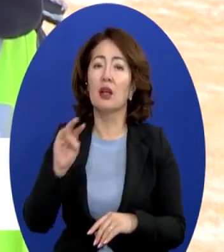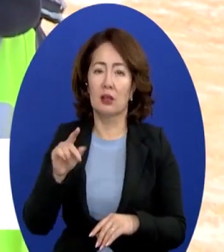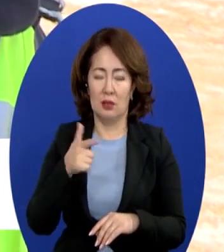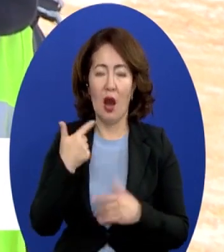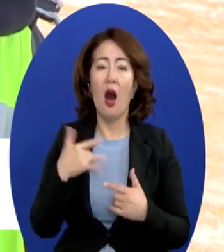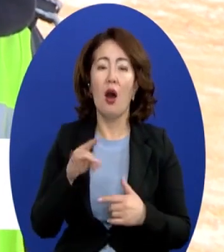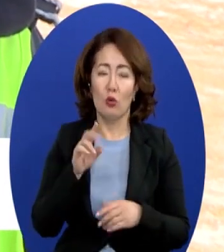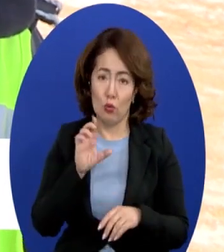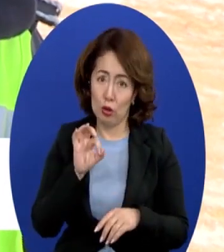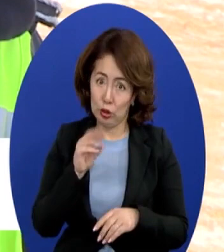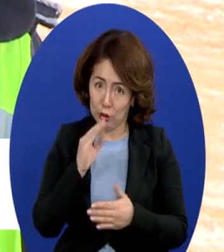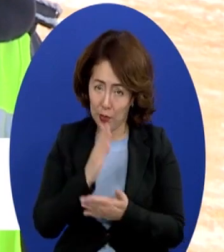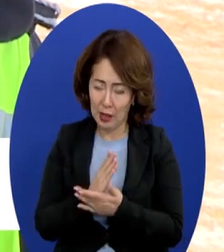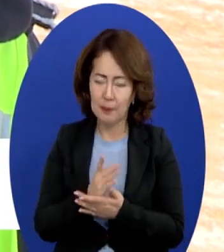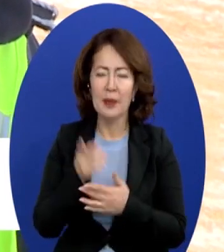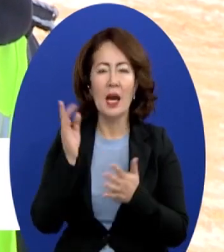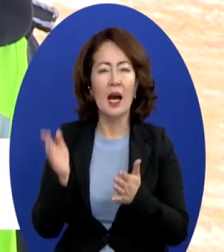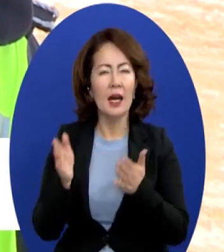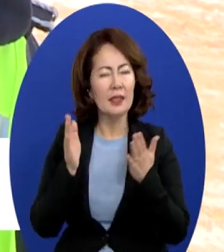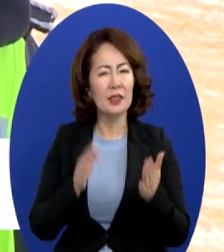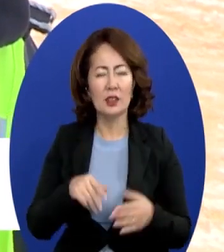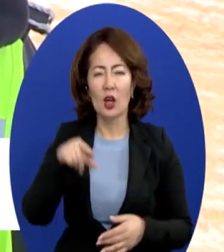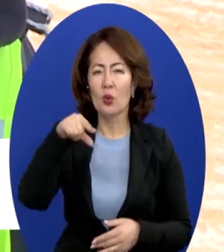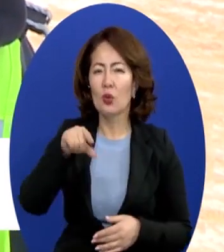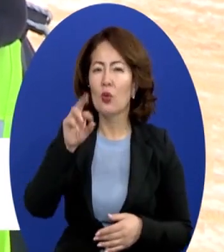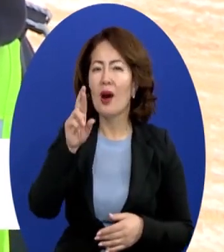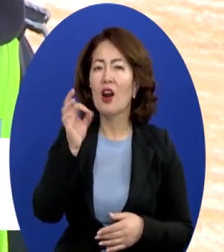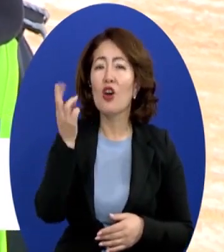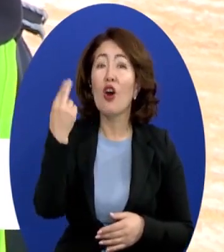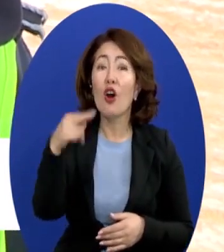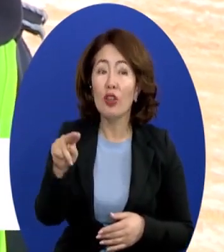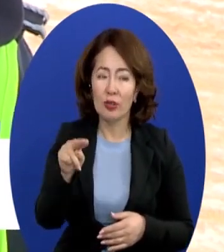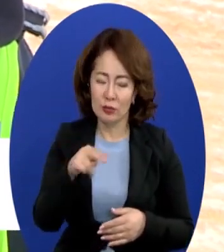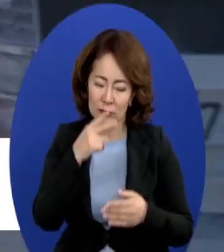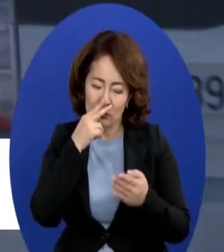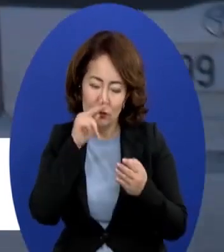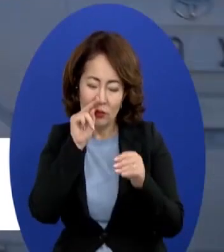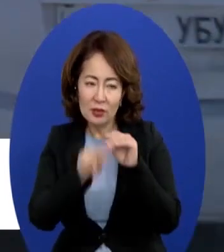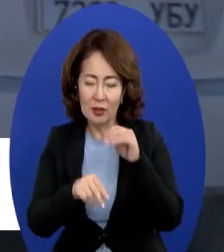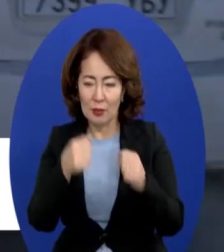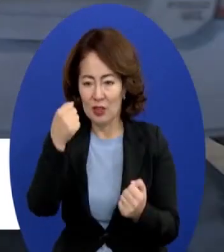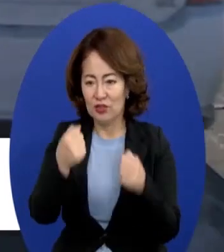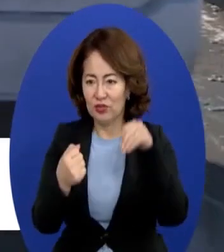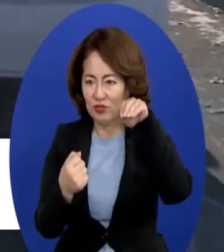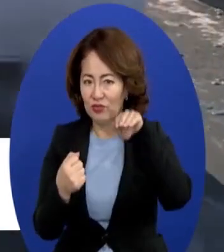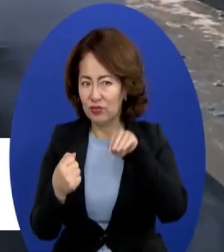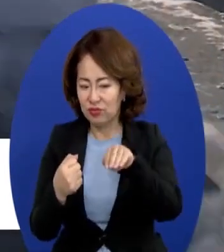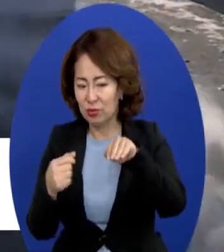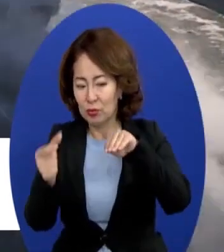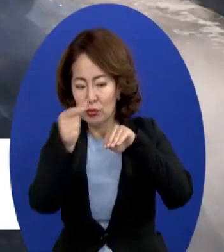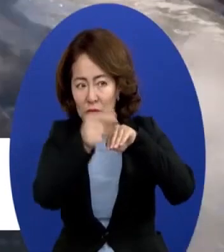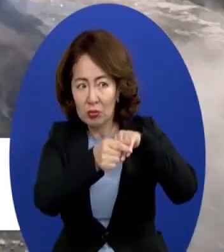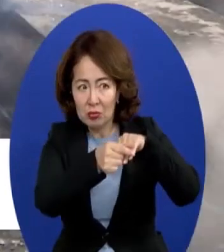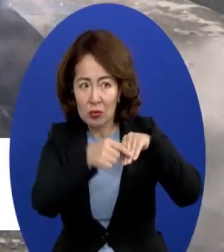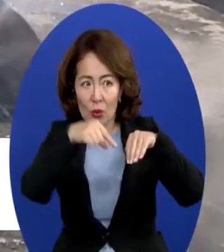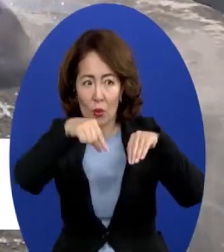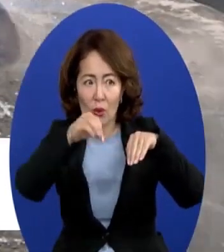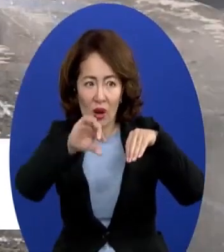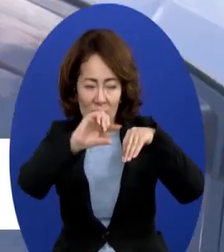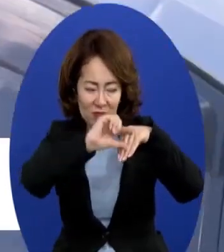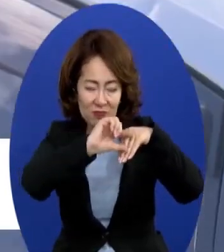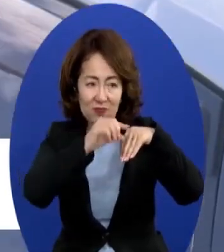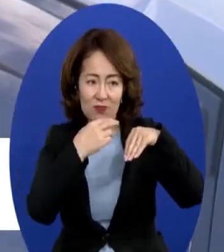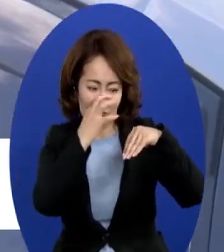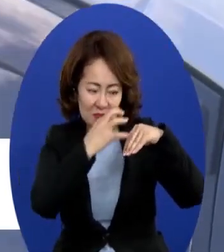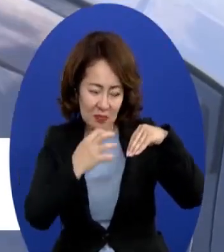тэгээд яг QR кодыг тэ үзэж шалгаж одоо энэ багжин дээр хэлхэснэр шалгаж байгаа. За мөн эргэдэг